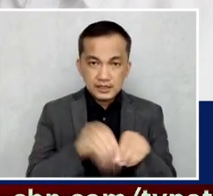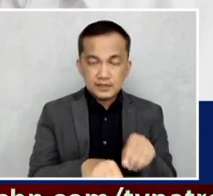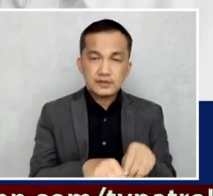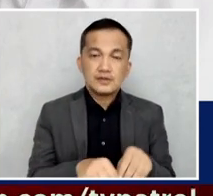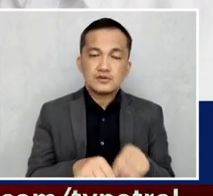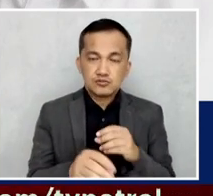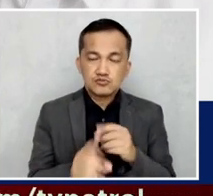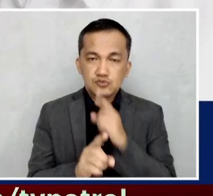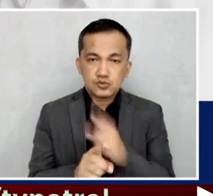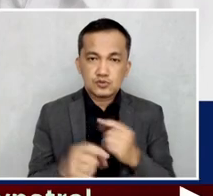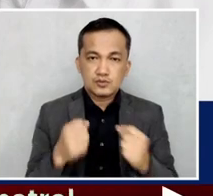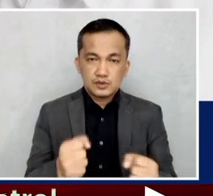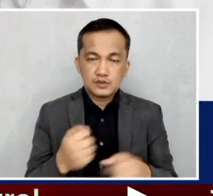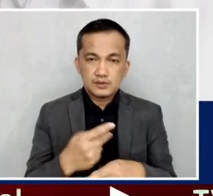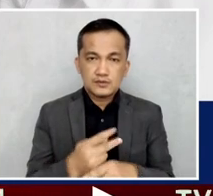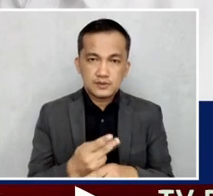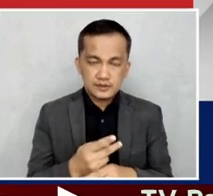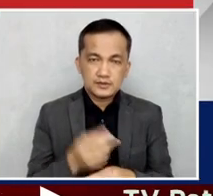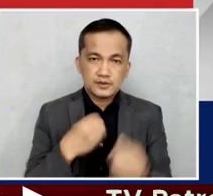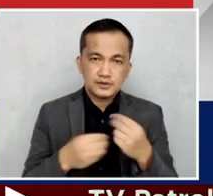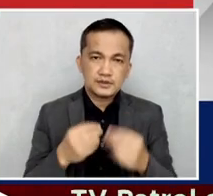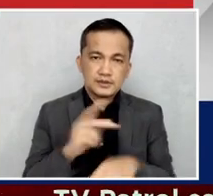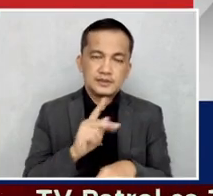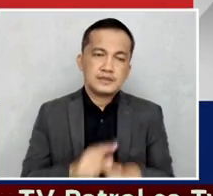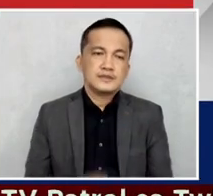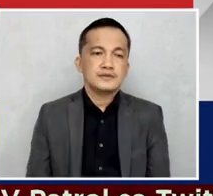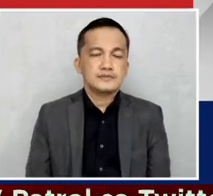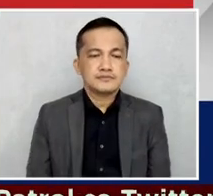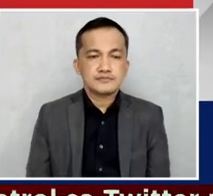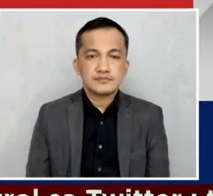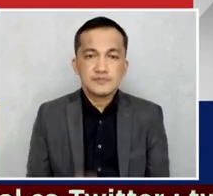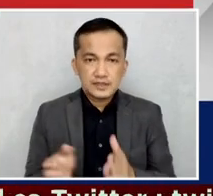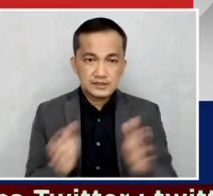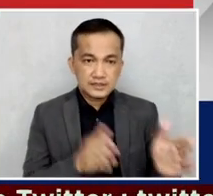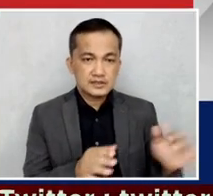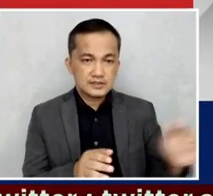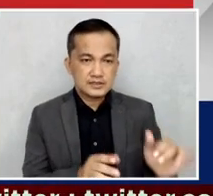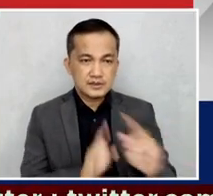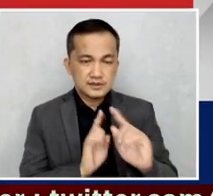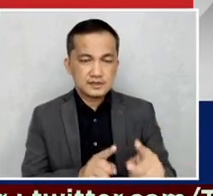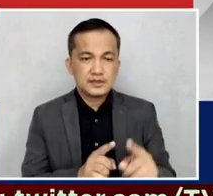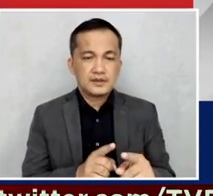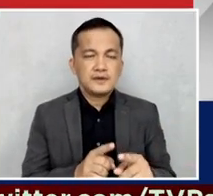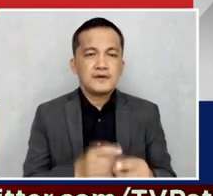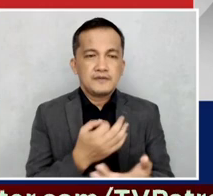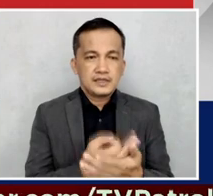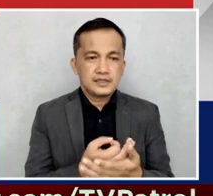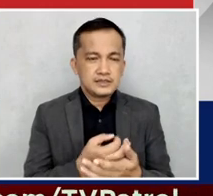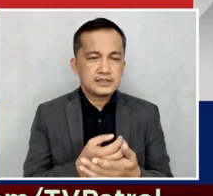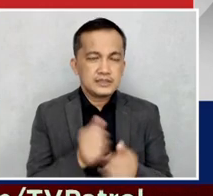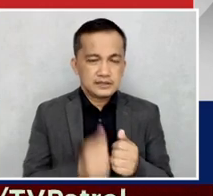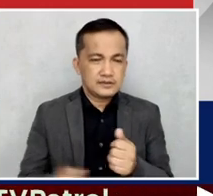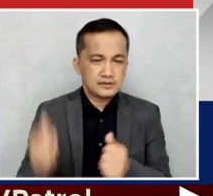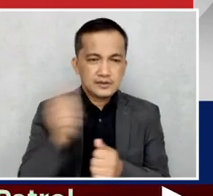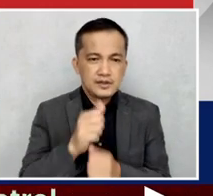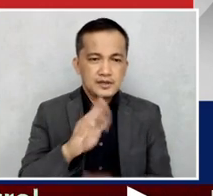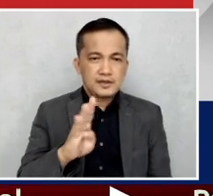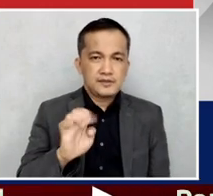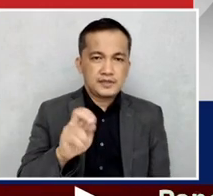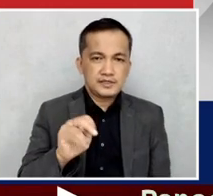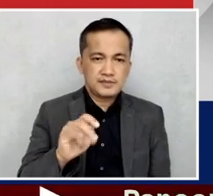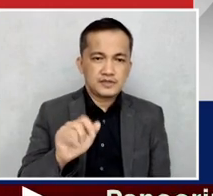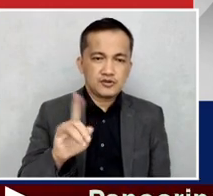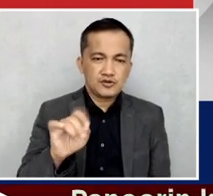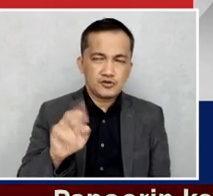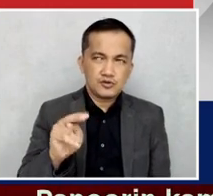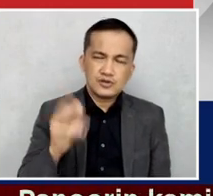tuluyang lumakas ang produksyon ng pagkain sa bansa. Ito rin ang tugon ni Finance Secretary Ben Jokno na noong isang linggo lamang ay nagsabi